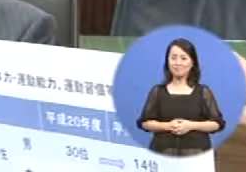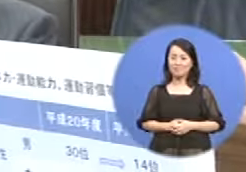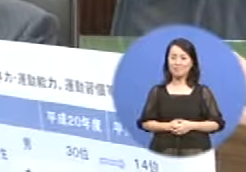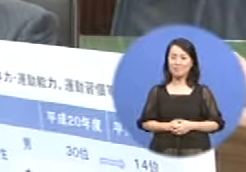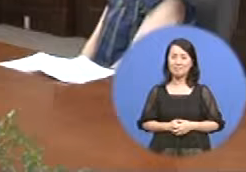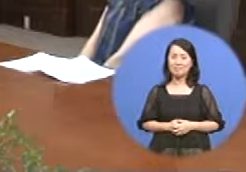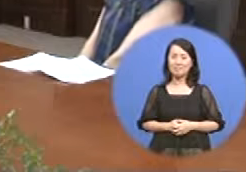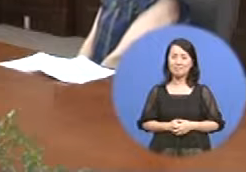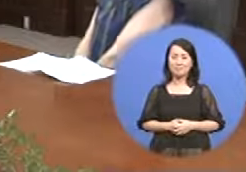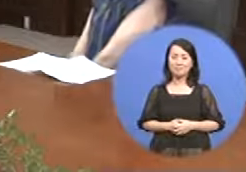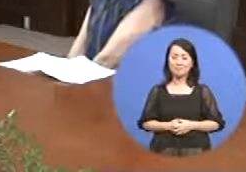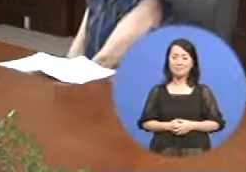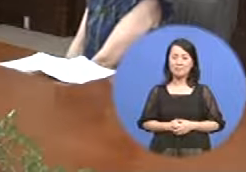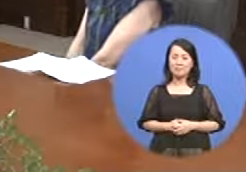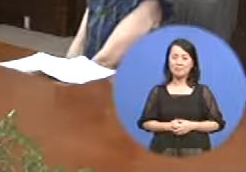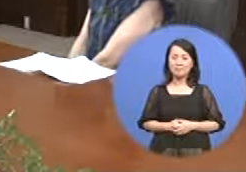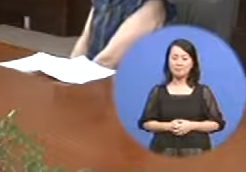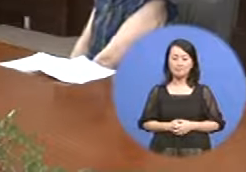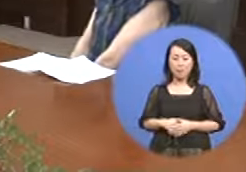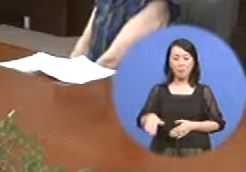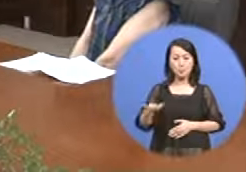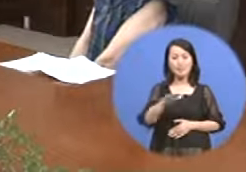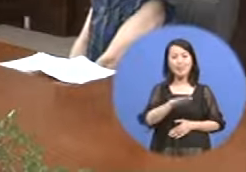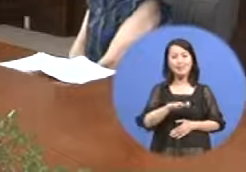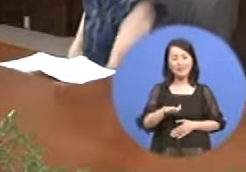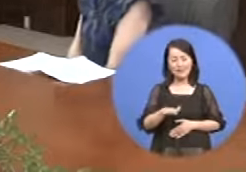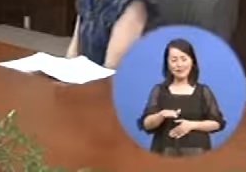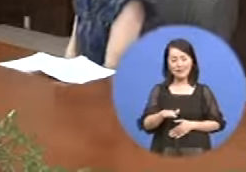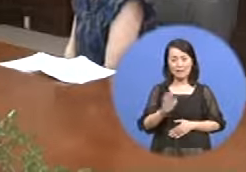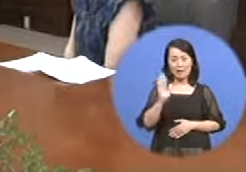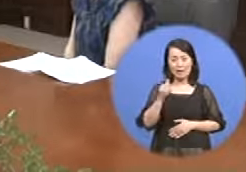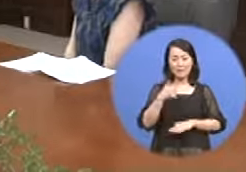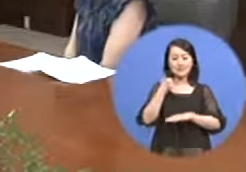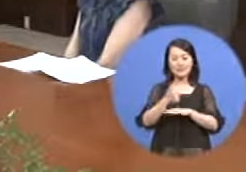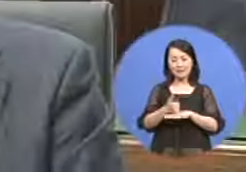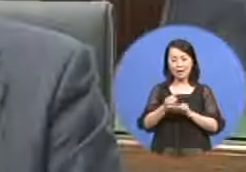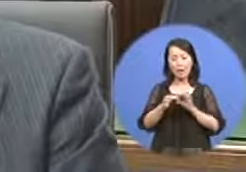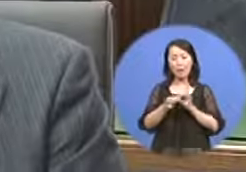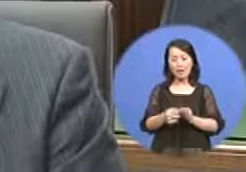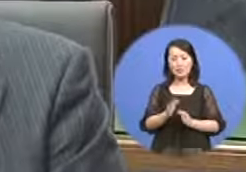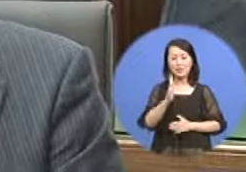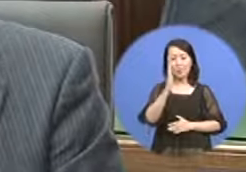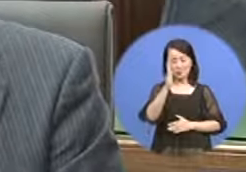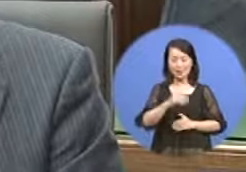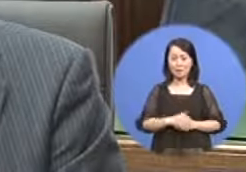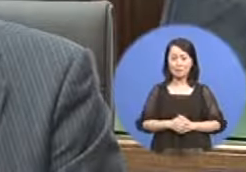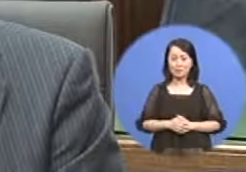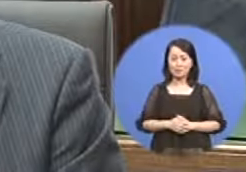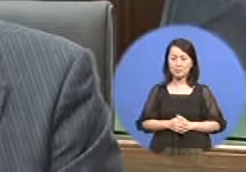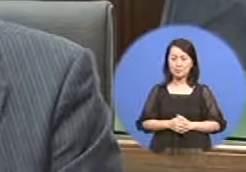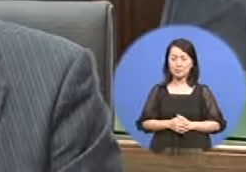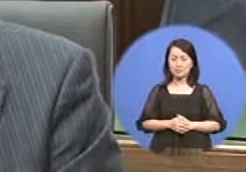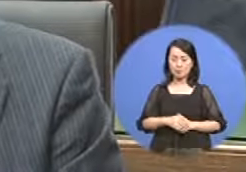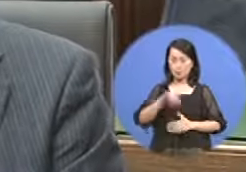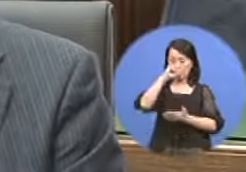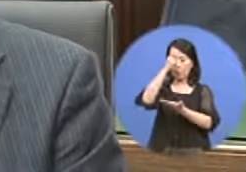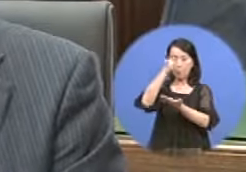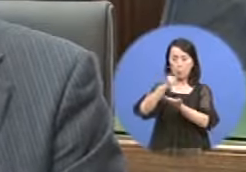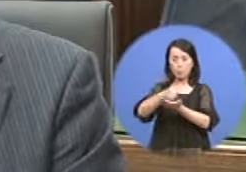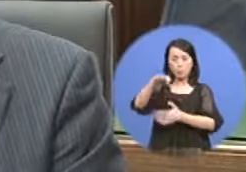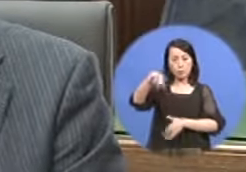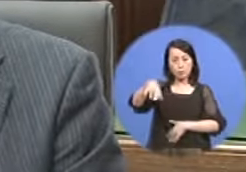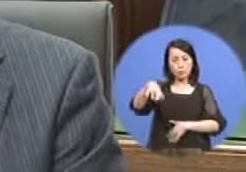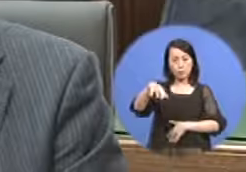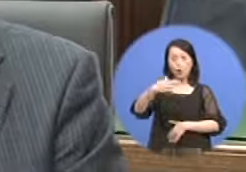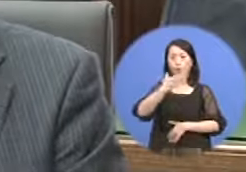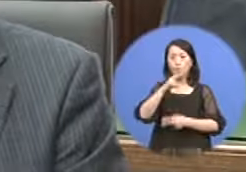ね。 はい、さそれでは最後に県民の皆さんに知事からメッセージをお願いいたします。はいはいはい、 ものすごくうまくいってる福井県なんてのがあるん